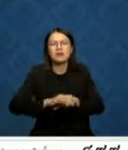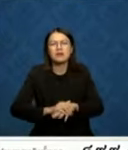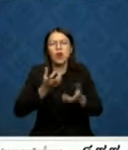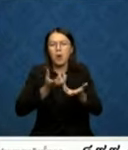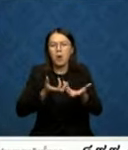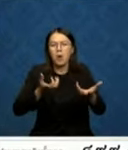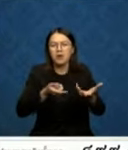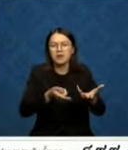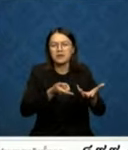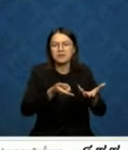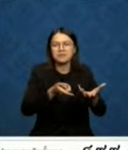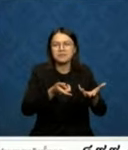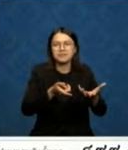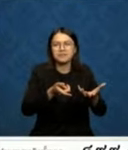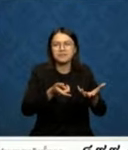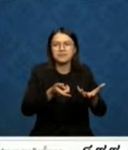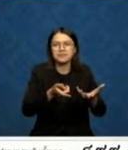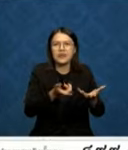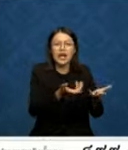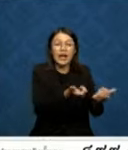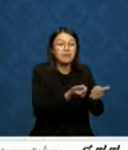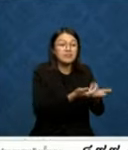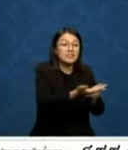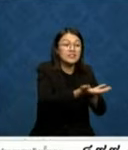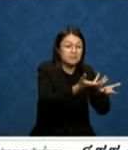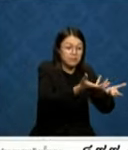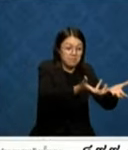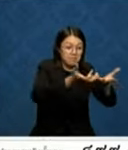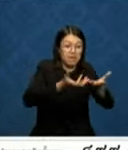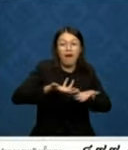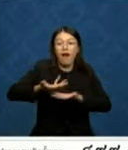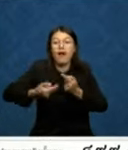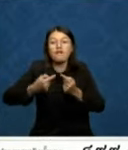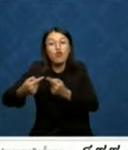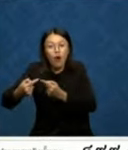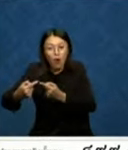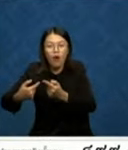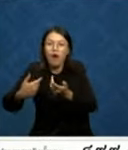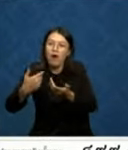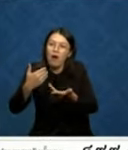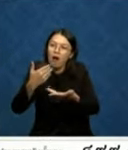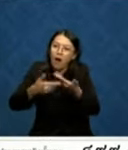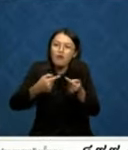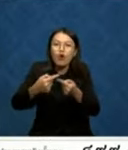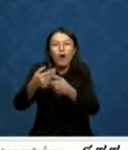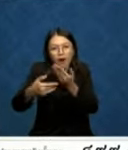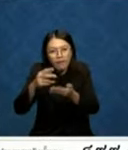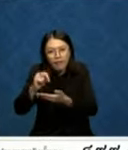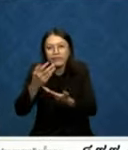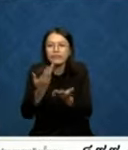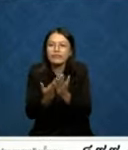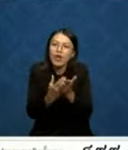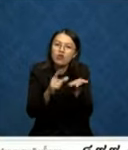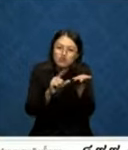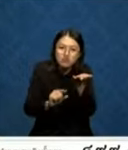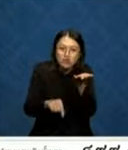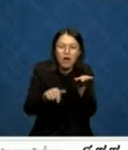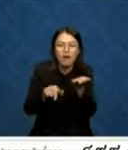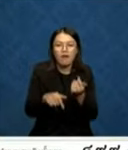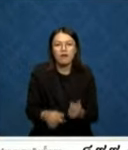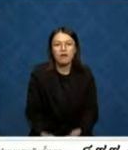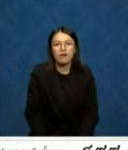ของที่ไปรับซื้อมาหน้าห้างเอาไปขายต่อออนไลน์เอาไปขายต่อในตลาดนัดในราคาที่ต่ำลงมา